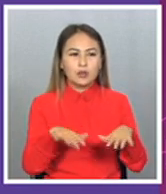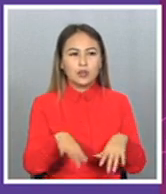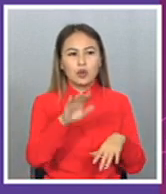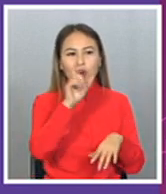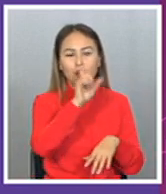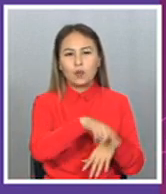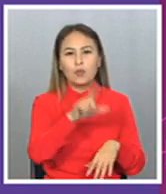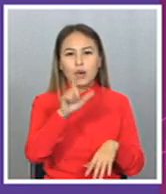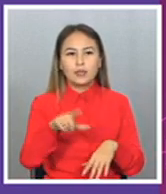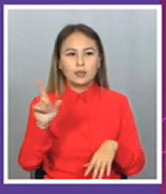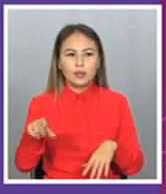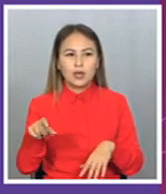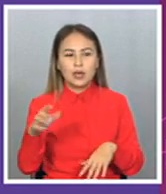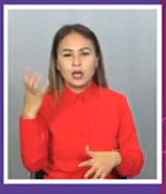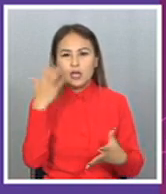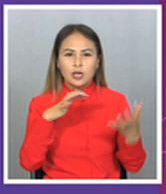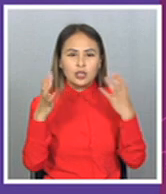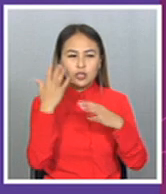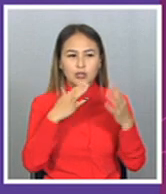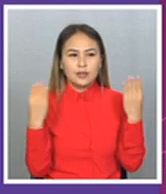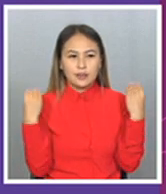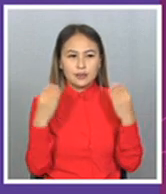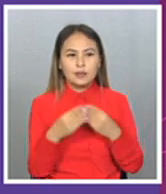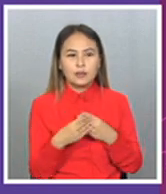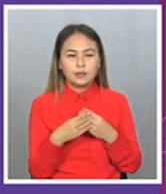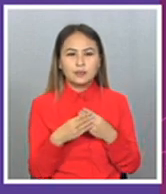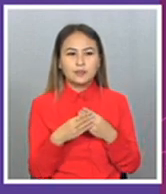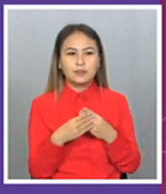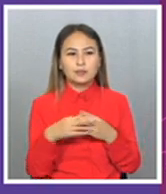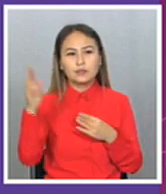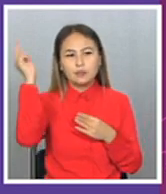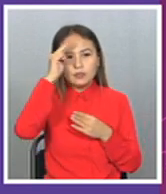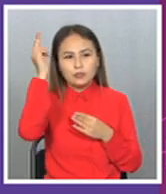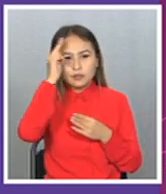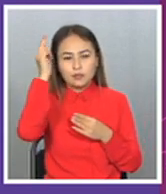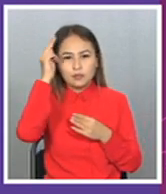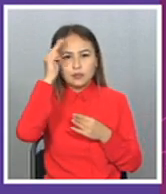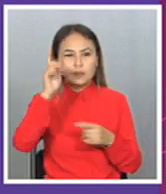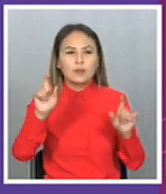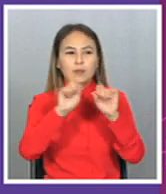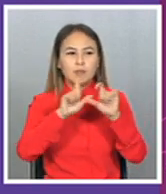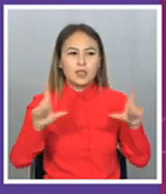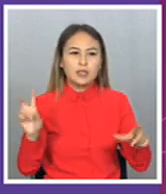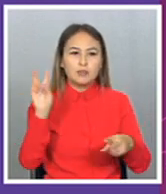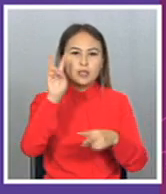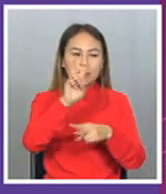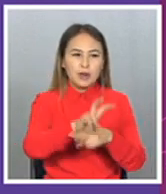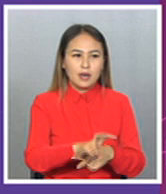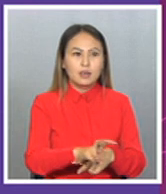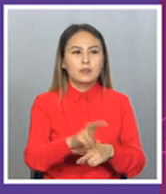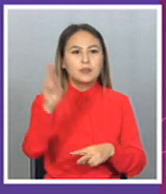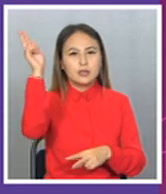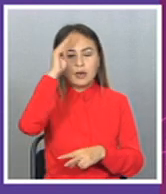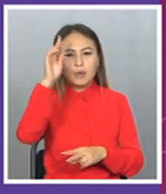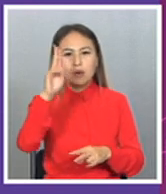Жаңбыр жауып, адамдар жылы киінді. Оқушылар мектепке